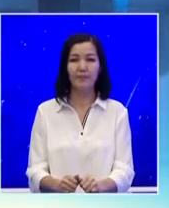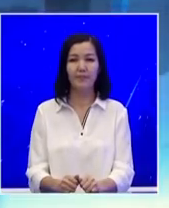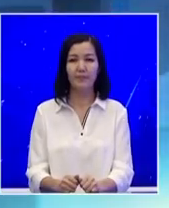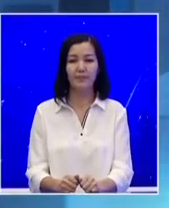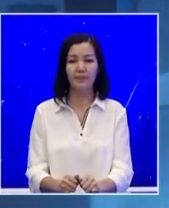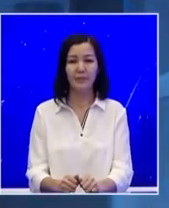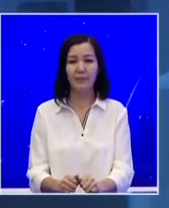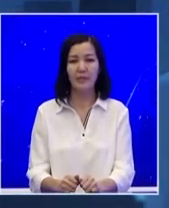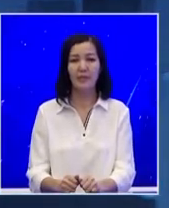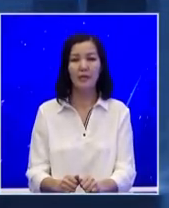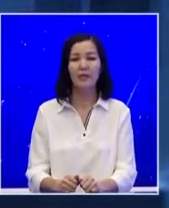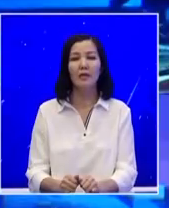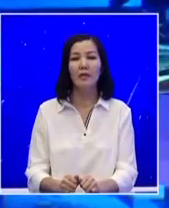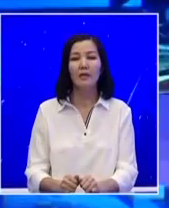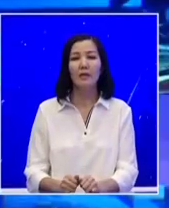ЖТСУ, Нур-Султан.